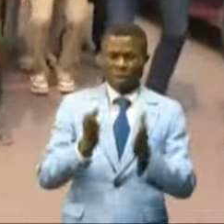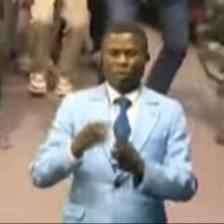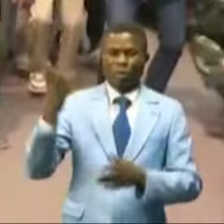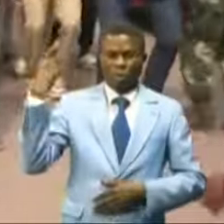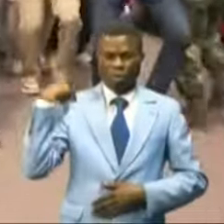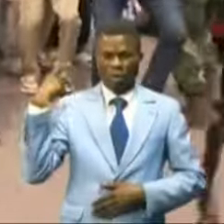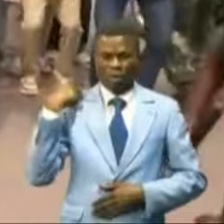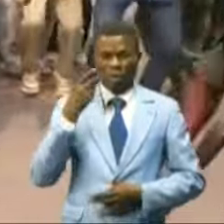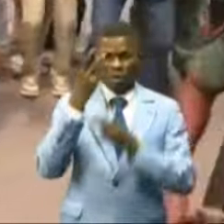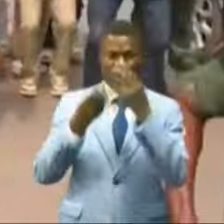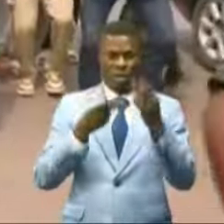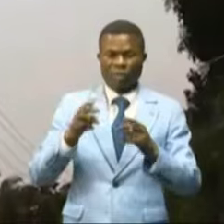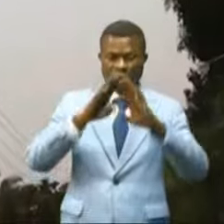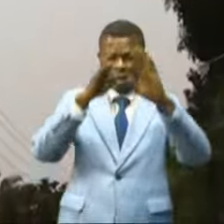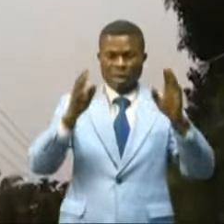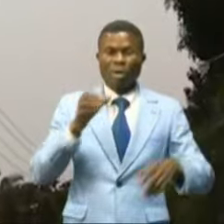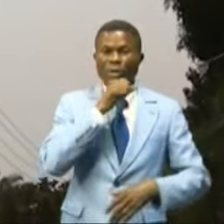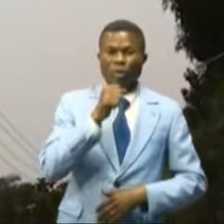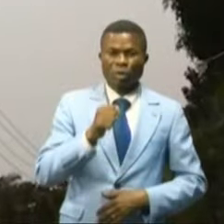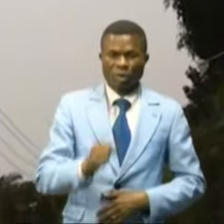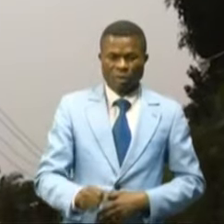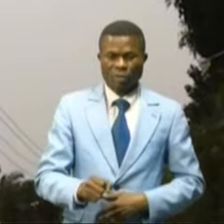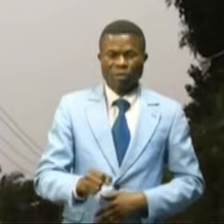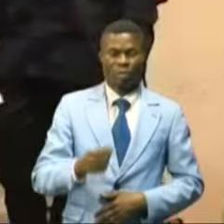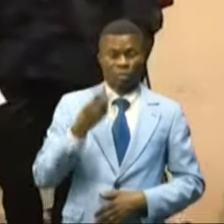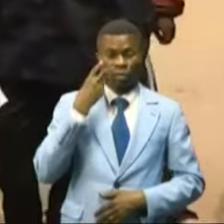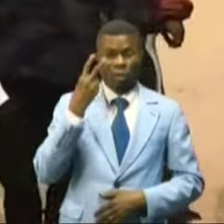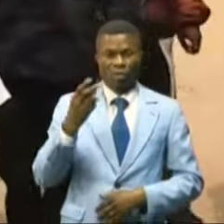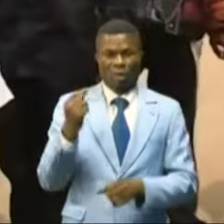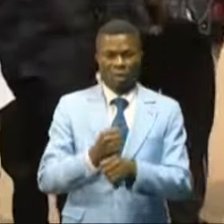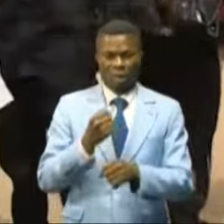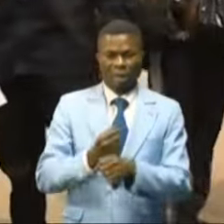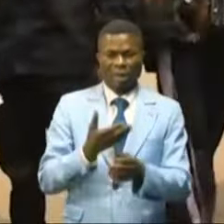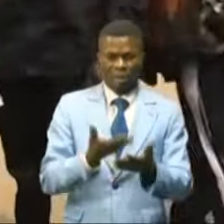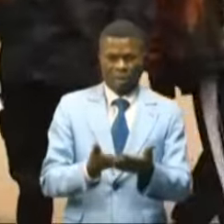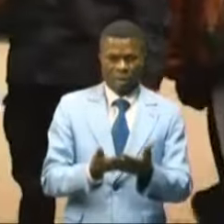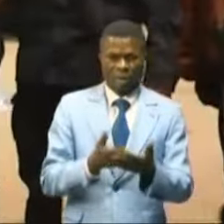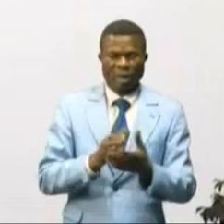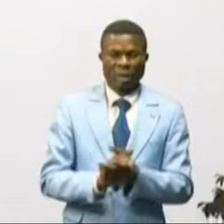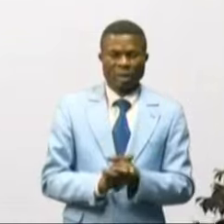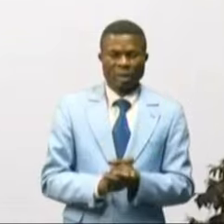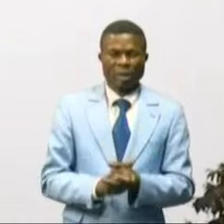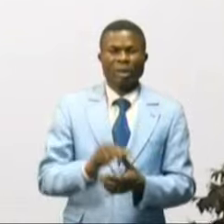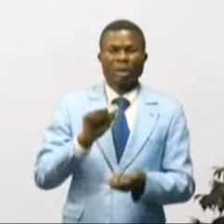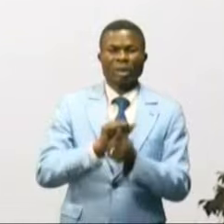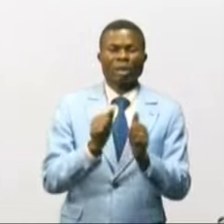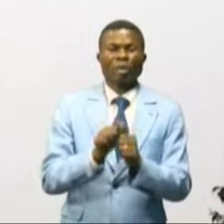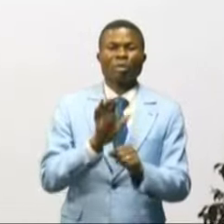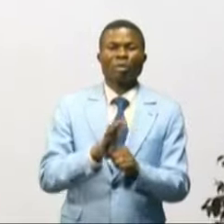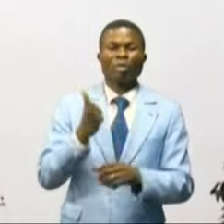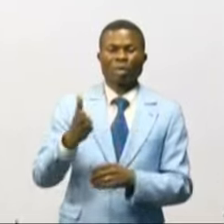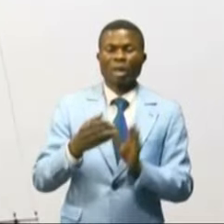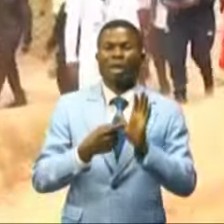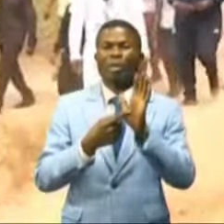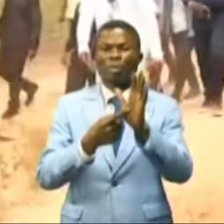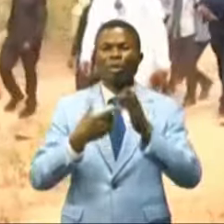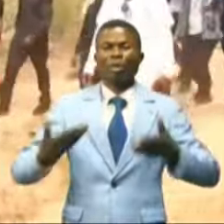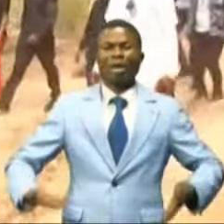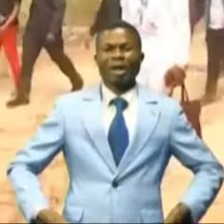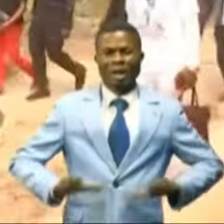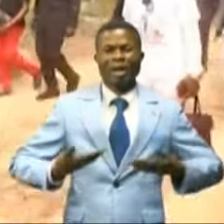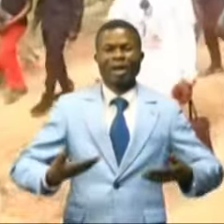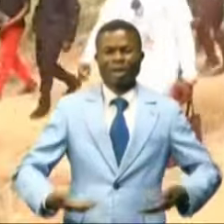le camp BA pour évaluer l'évolution des travaux de l'électrification en cours. Les ovations lui réservées expriment la joie